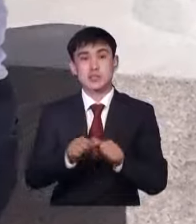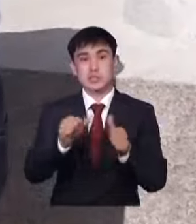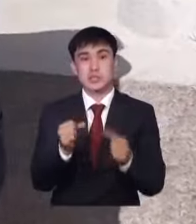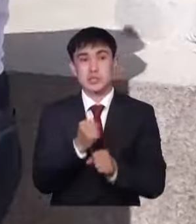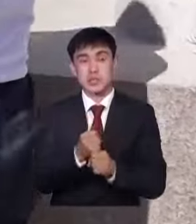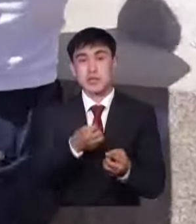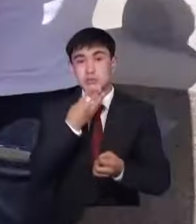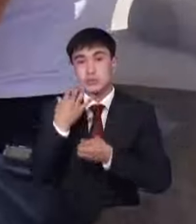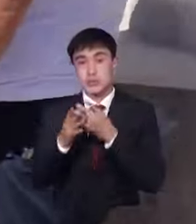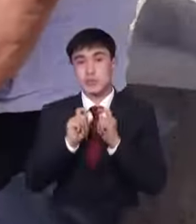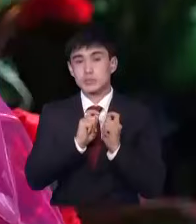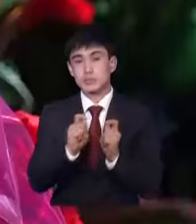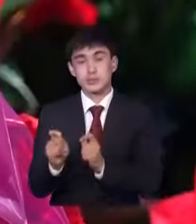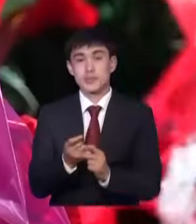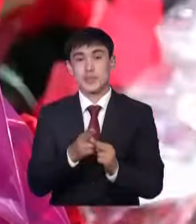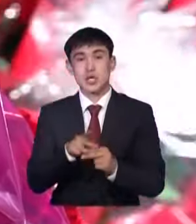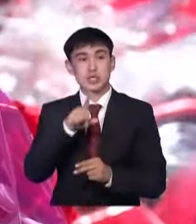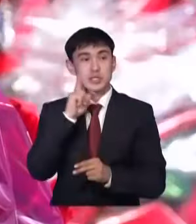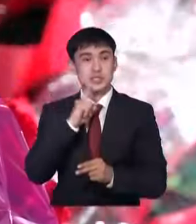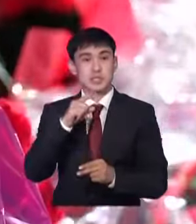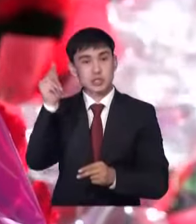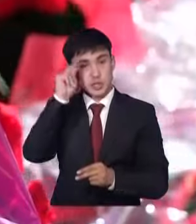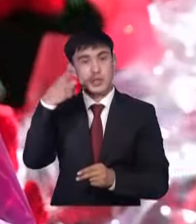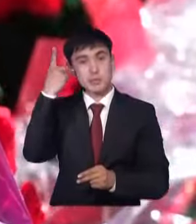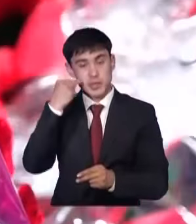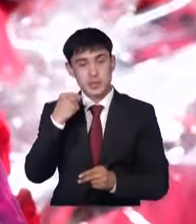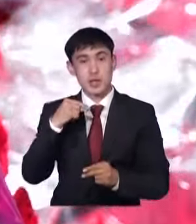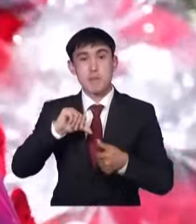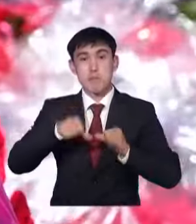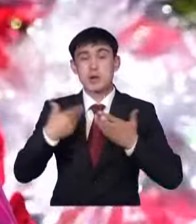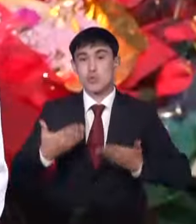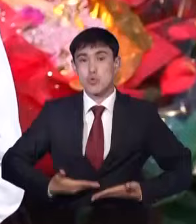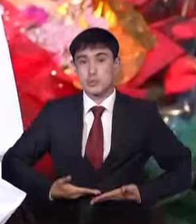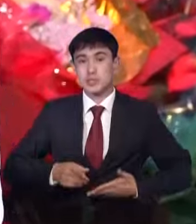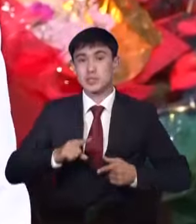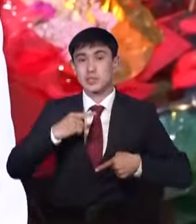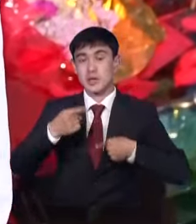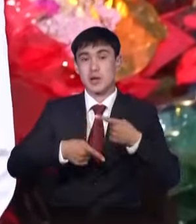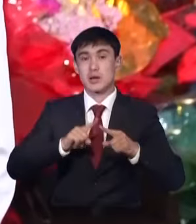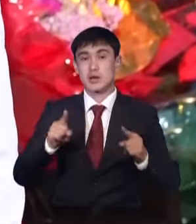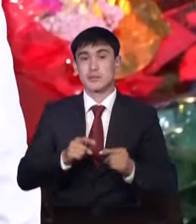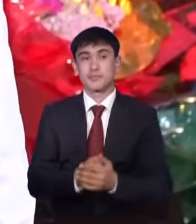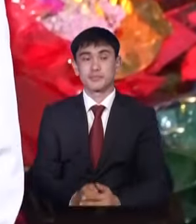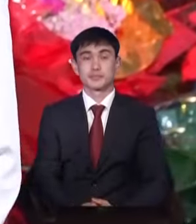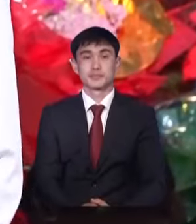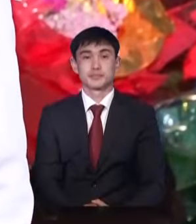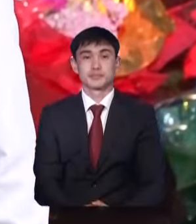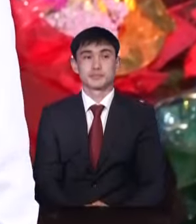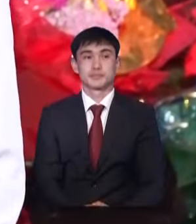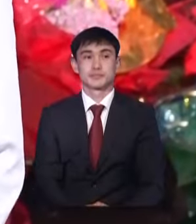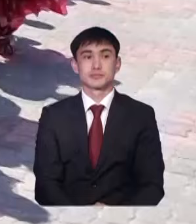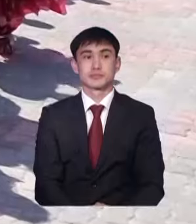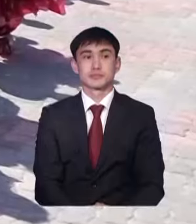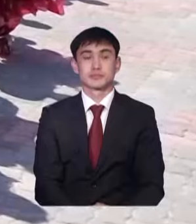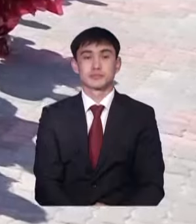көмкерілді. Өлеңдерін жас буын жатқа айтады. Мәңгі өмірінің айғағы. Ақынды менің Ақсуым арқырап әлі